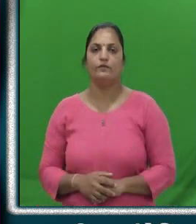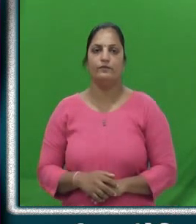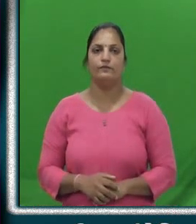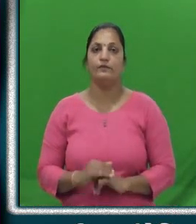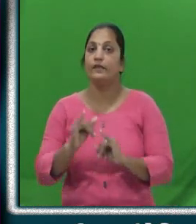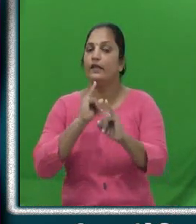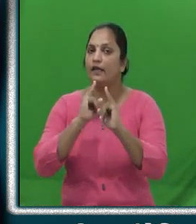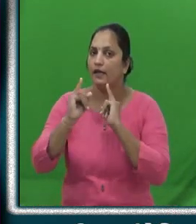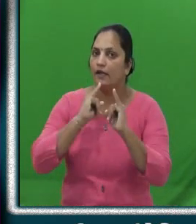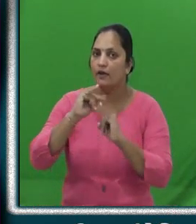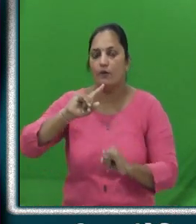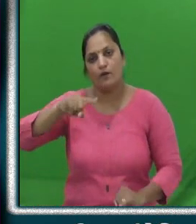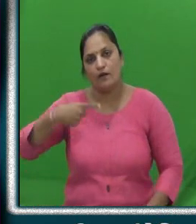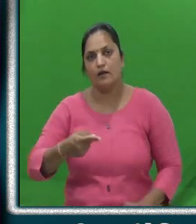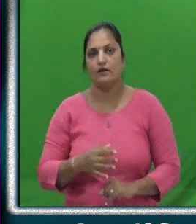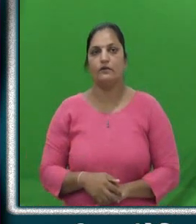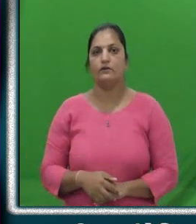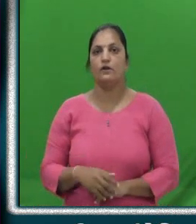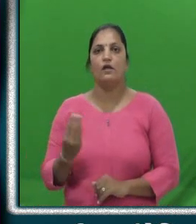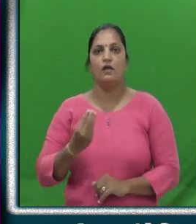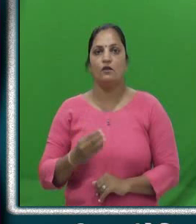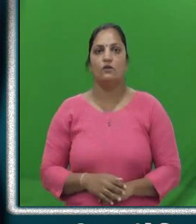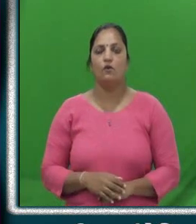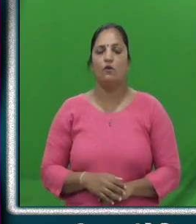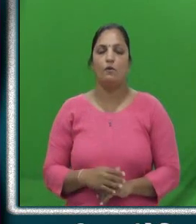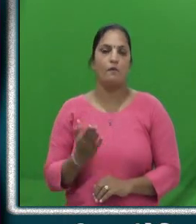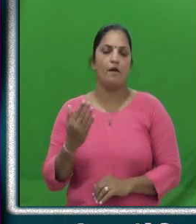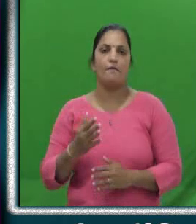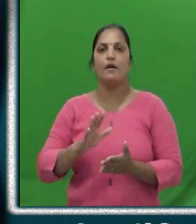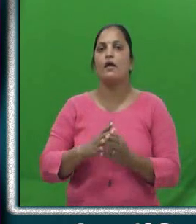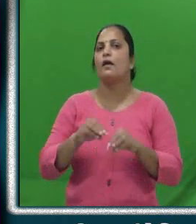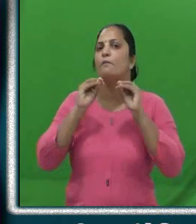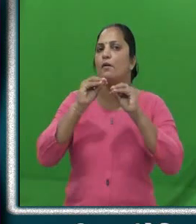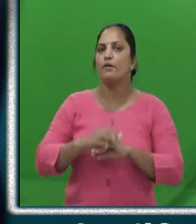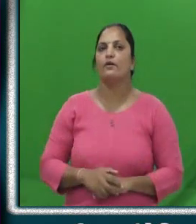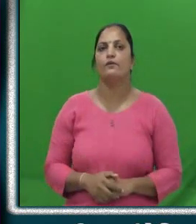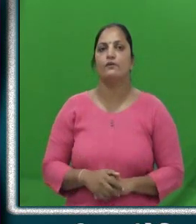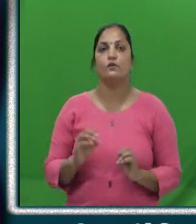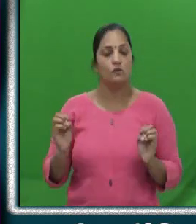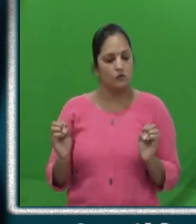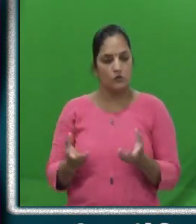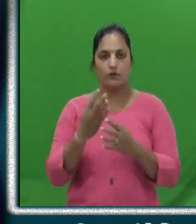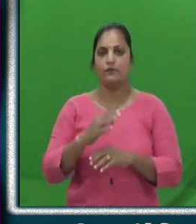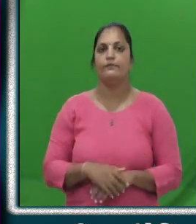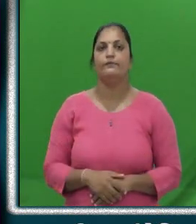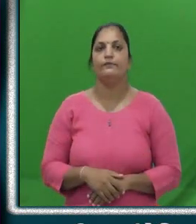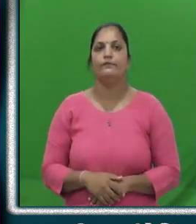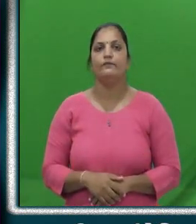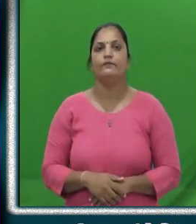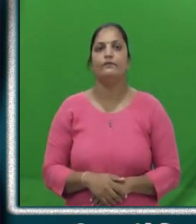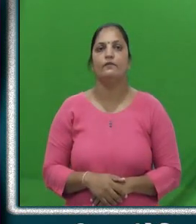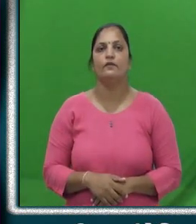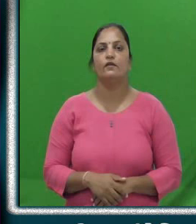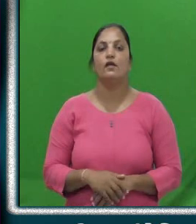બરાબર હવે આપણે ઇન્ટરવ્યુ આવતીકાલે લઈશું એના પહેલા આટલું જે ચલાવ્યું બરાબર શરૂઆતથી કરીએ